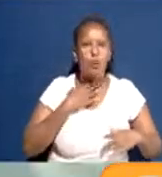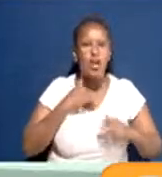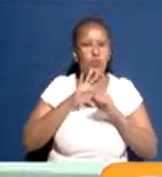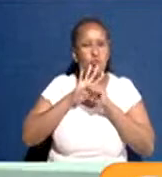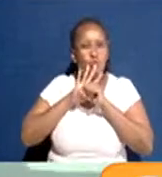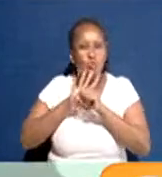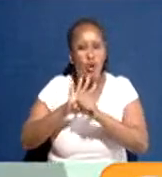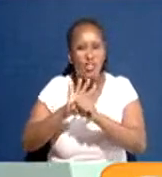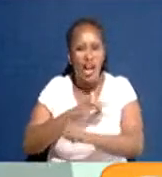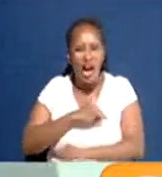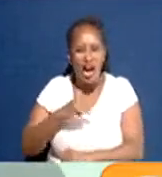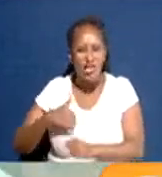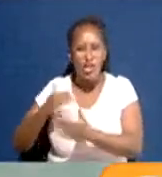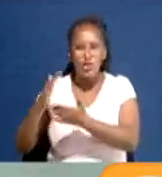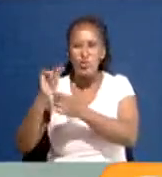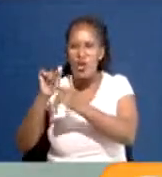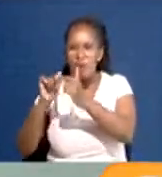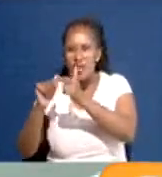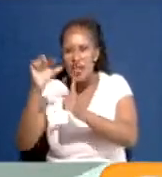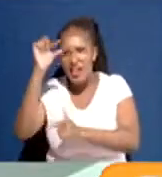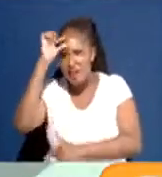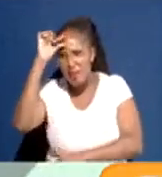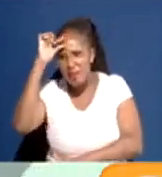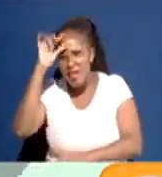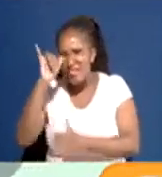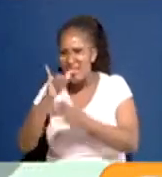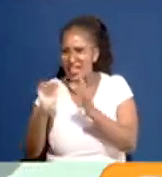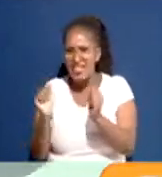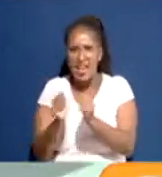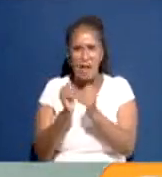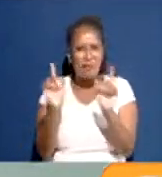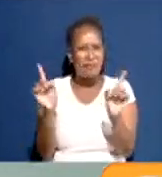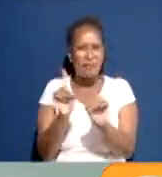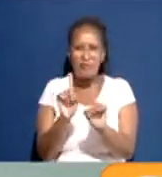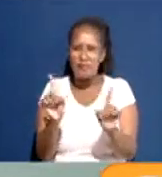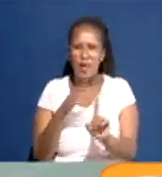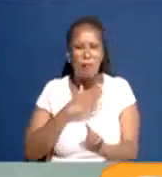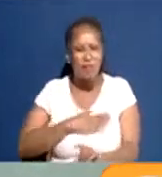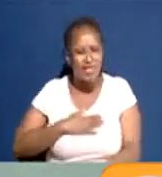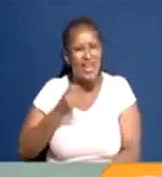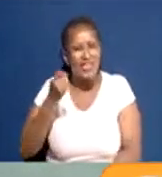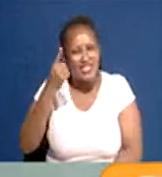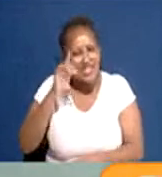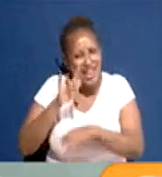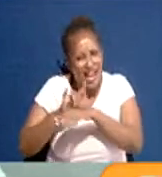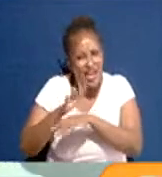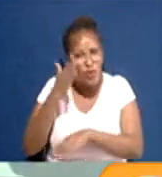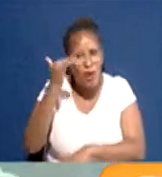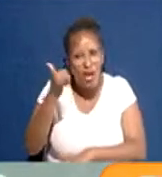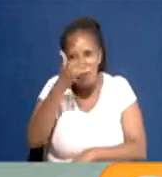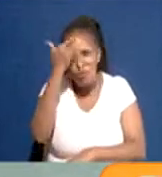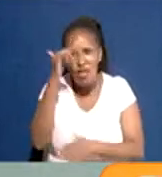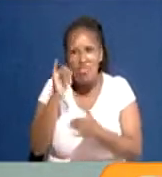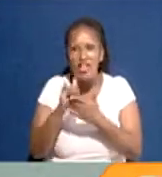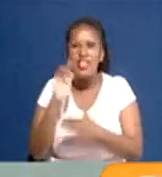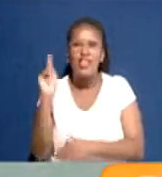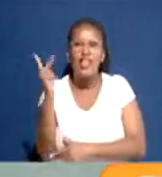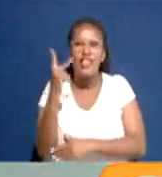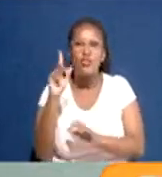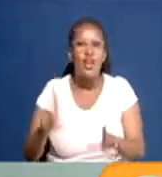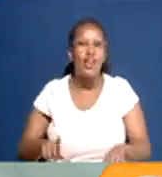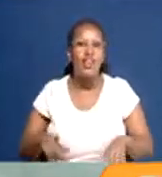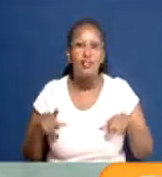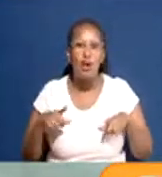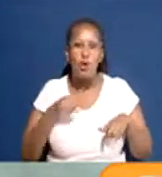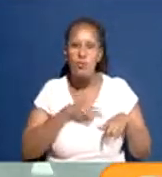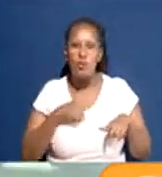kutulazimisha ati tugawane serikali. That one will not happen, good people. Tuelewane tu mapema kwa sababu that is the Kenya we live in. We